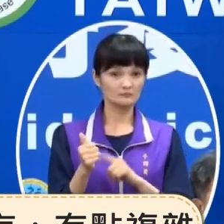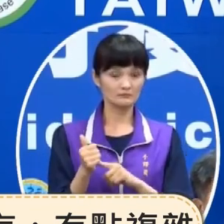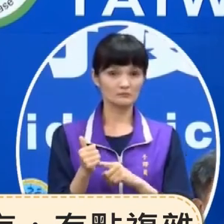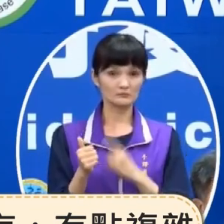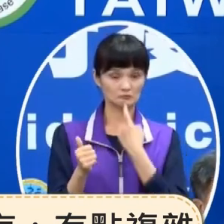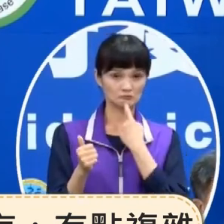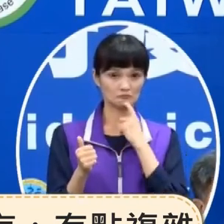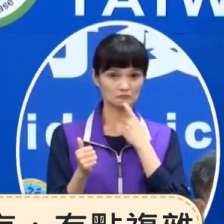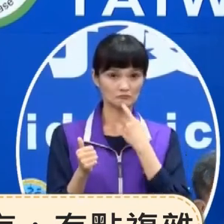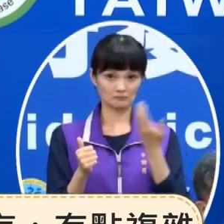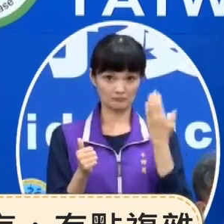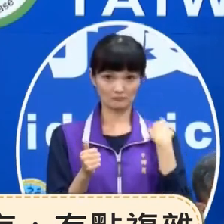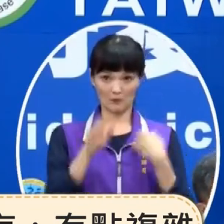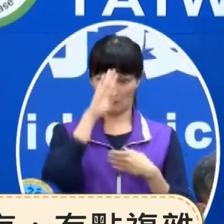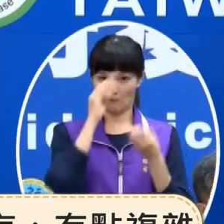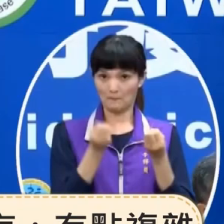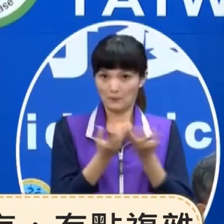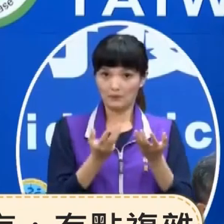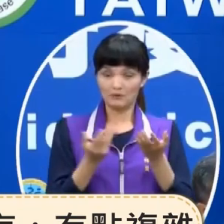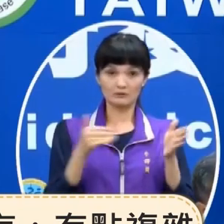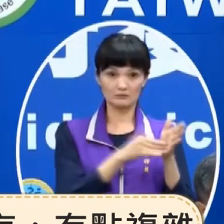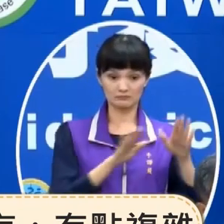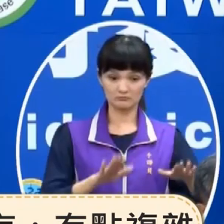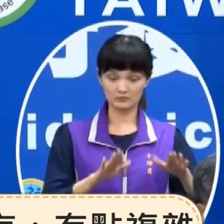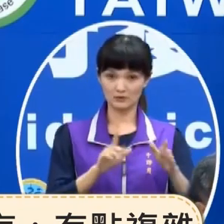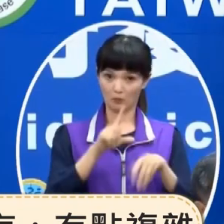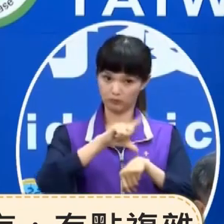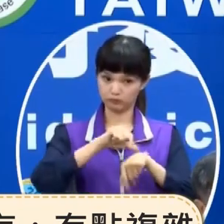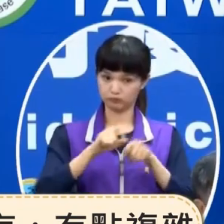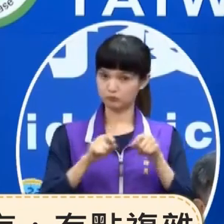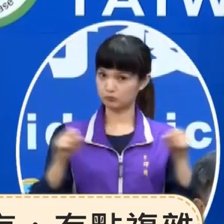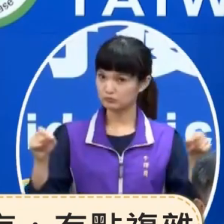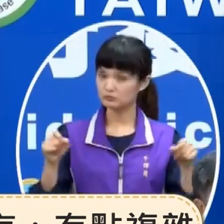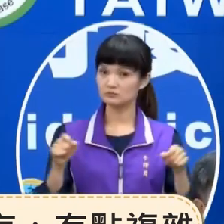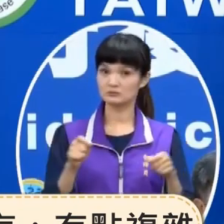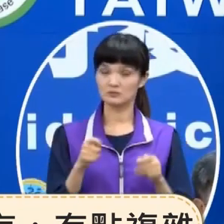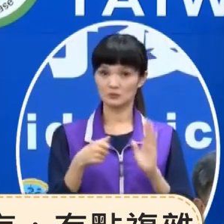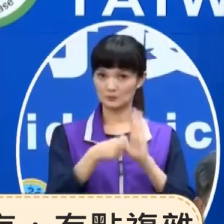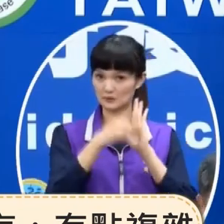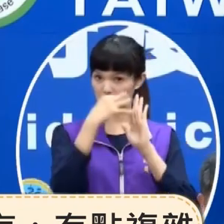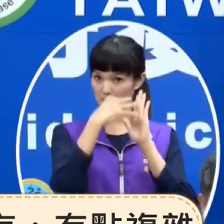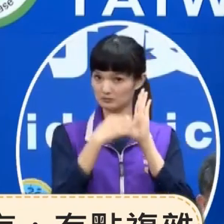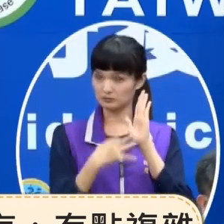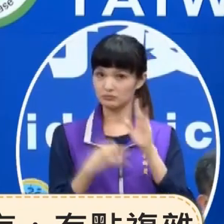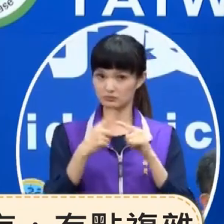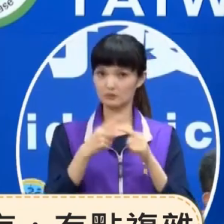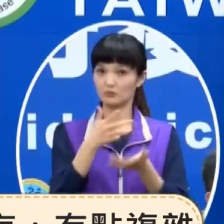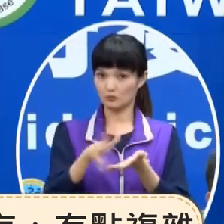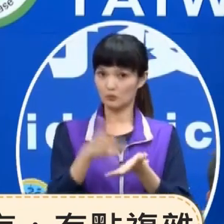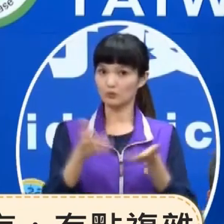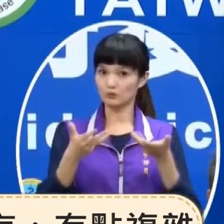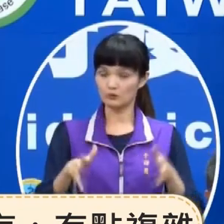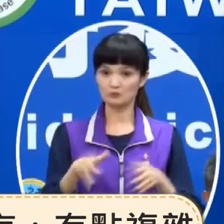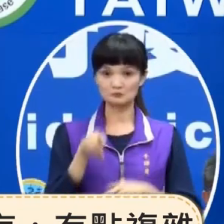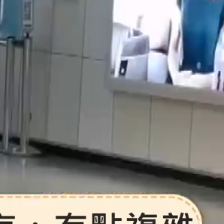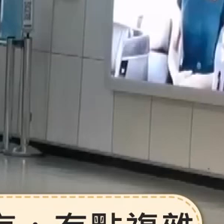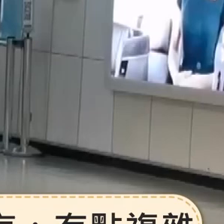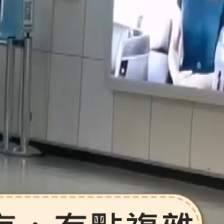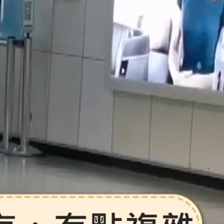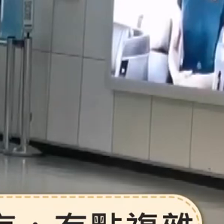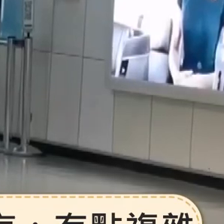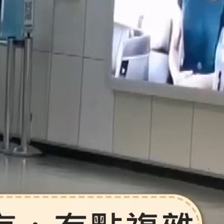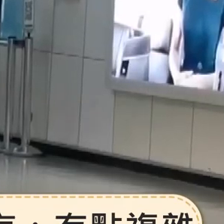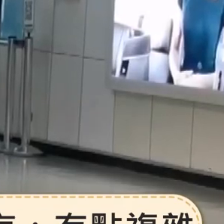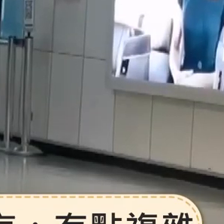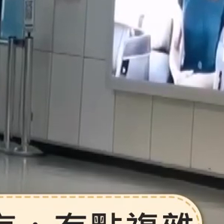能发病的时候到现在时间比较长。所以现在框列人也比较多，那这个案应该是会比较复杂。 然后呢，